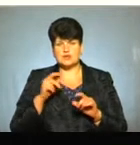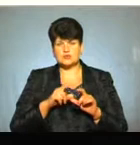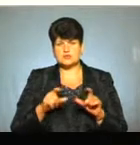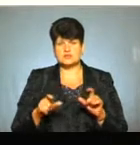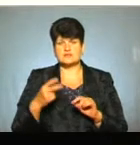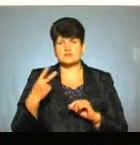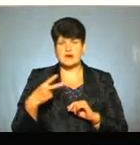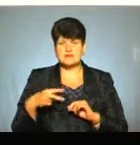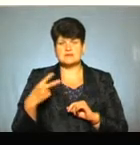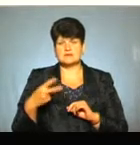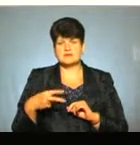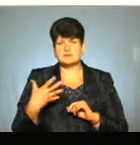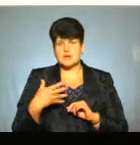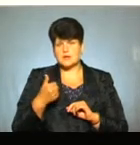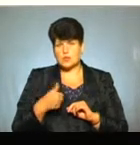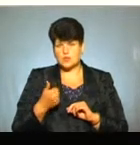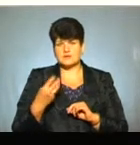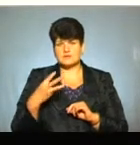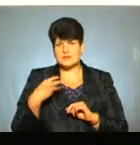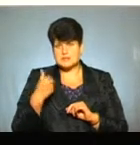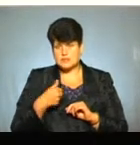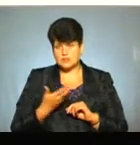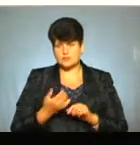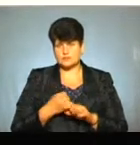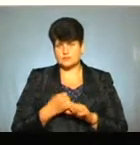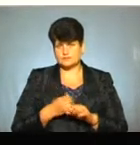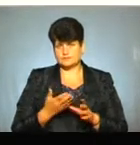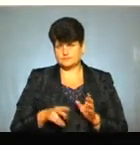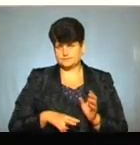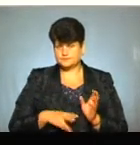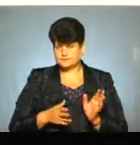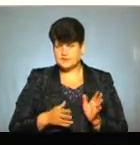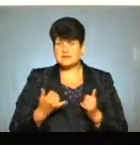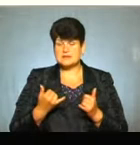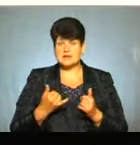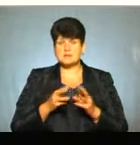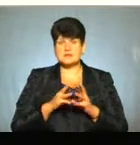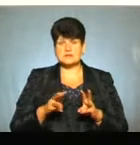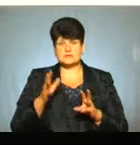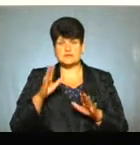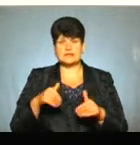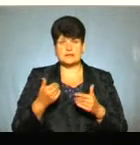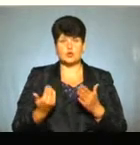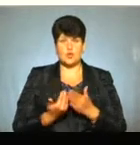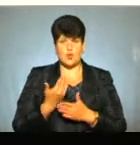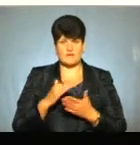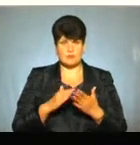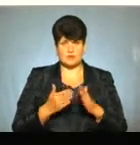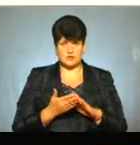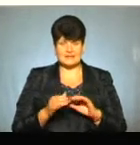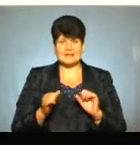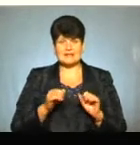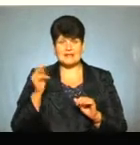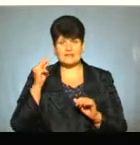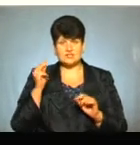закладу там 20-25 років, 30 років. Зараз Міністерство освіти видало нове положення, де